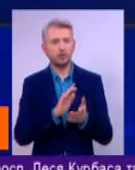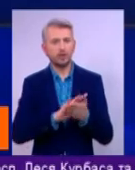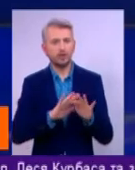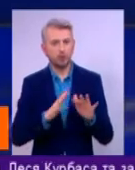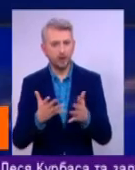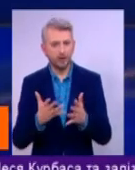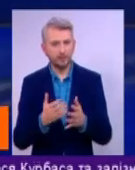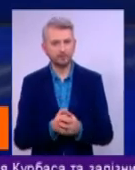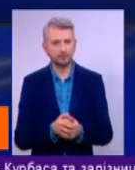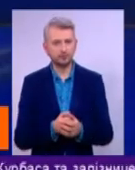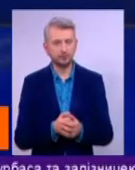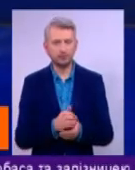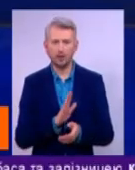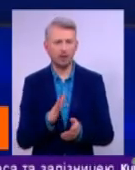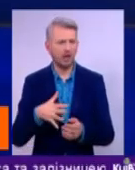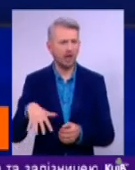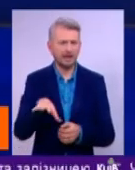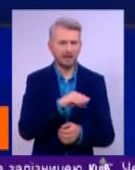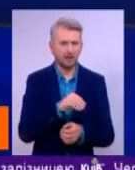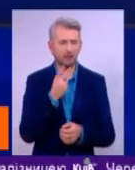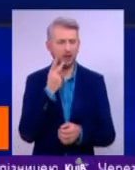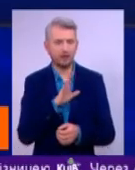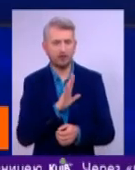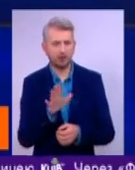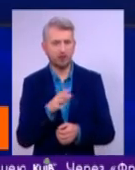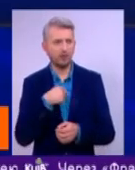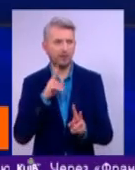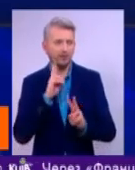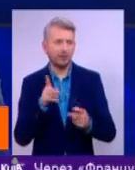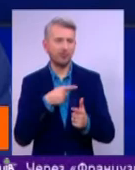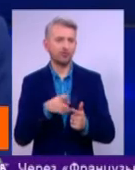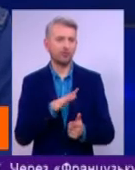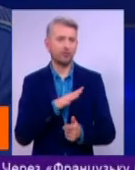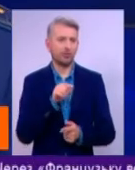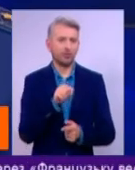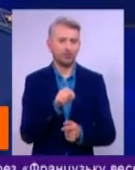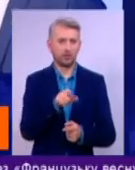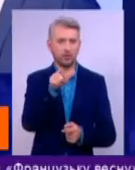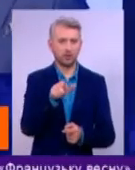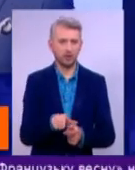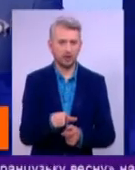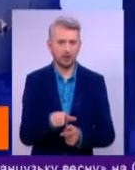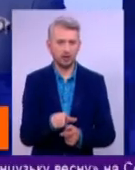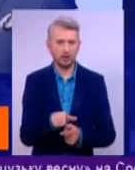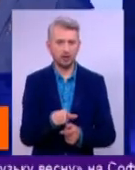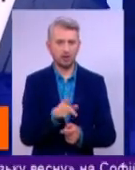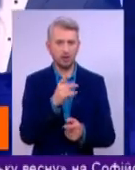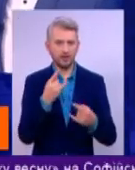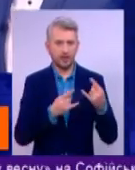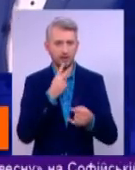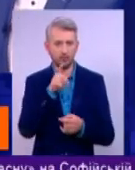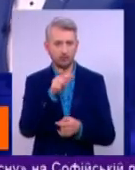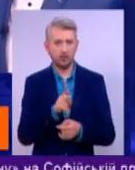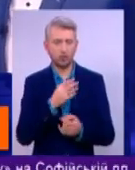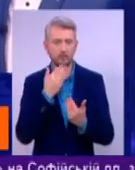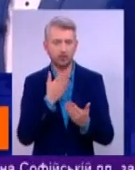ситуація. Не скрізь і не завжди, я не знаю, чи був ця людина, телеглядач, який